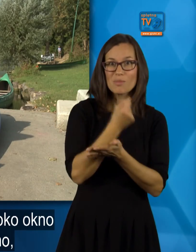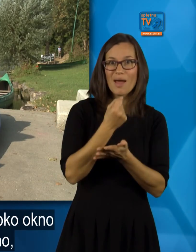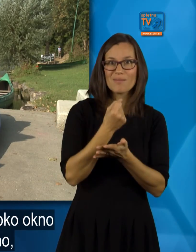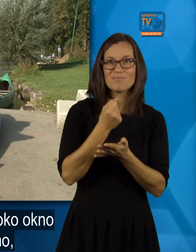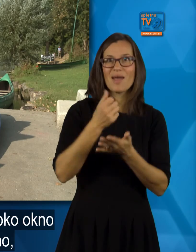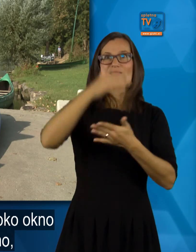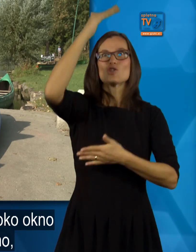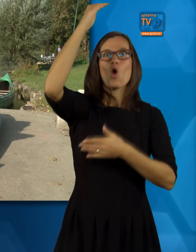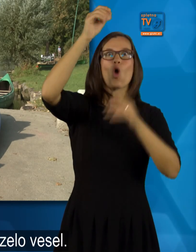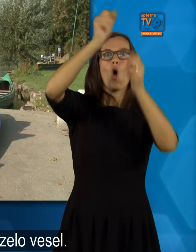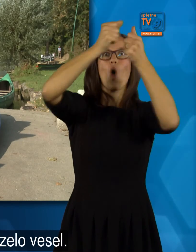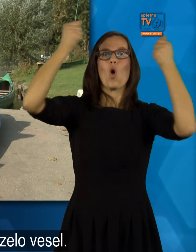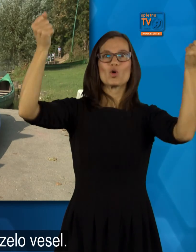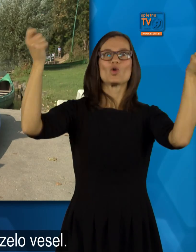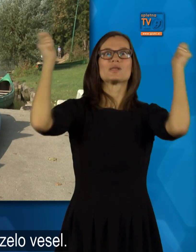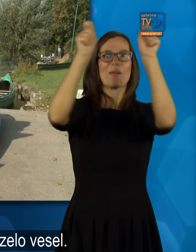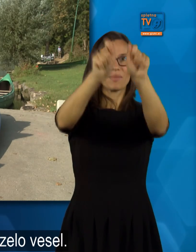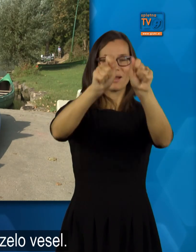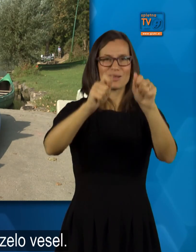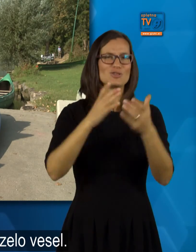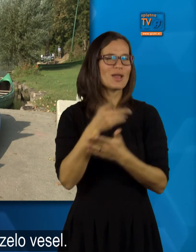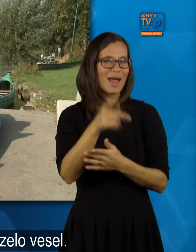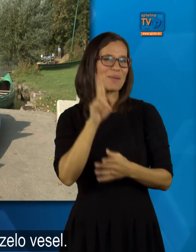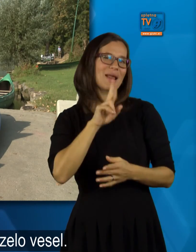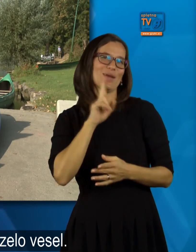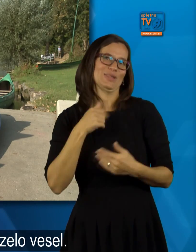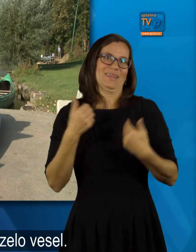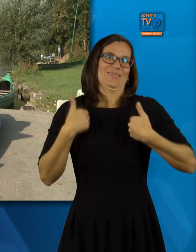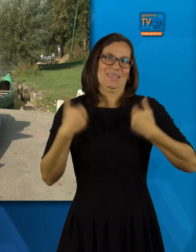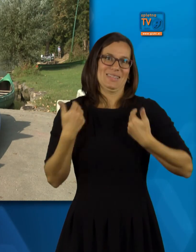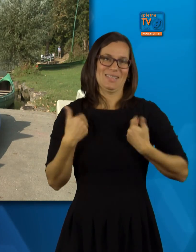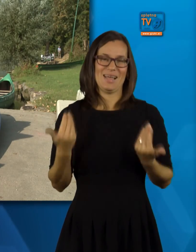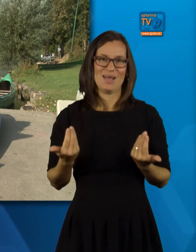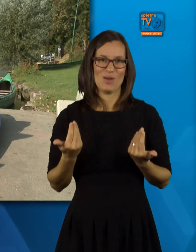visoko okno zapreti, recimo, že take malenkosti si zelo vesel, ne.